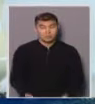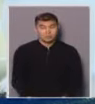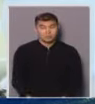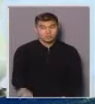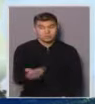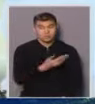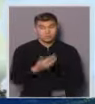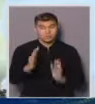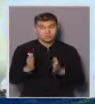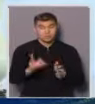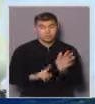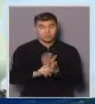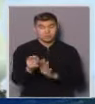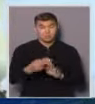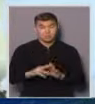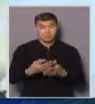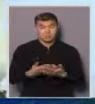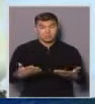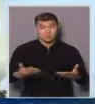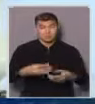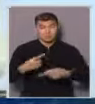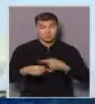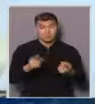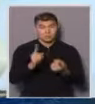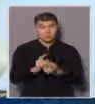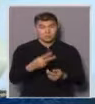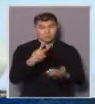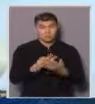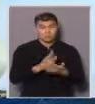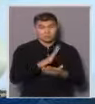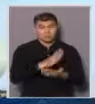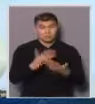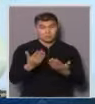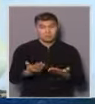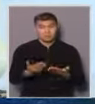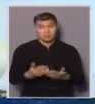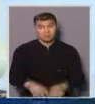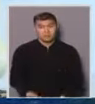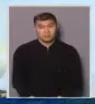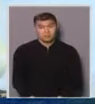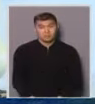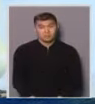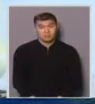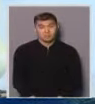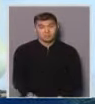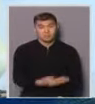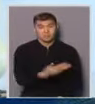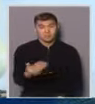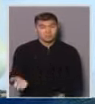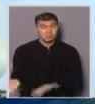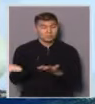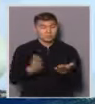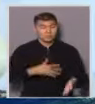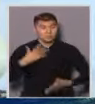Біз енді екбастан бұрсай жасасып көріп кәткендар ғой. Сол сендер шақырғанға